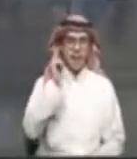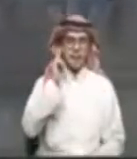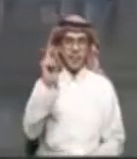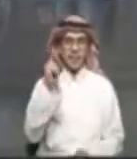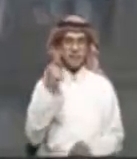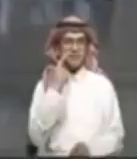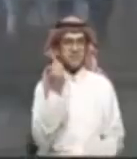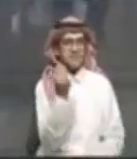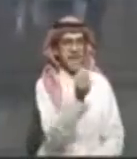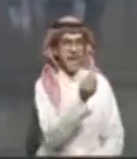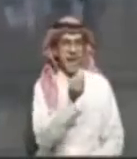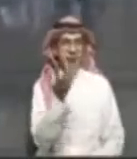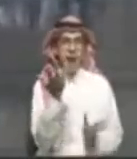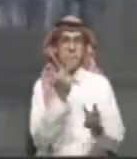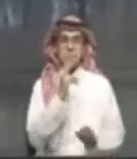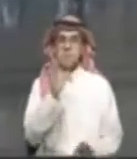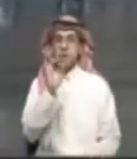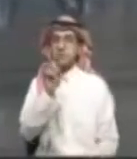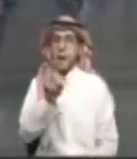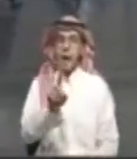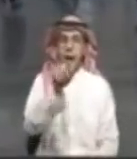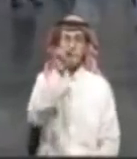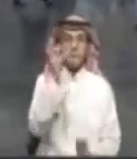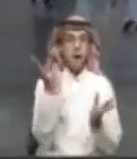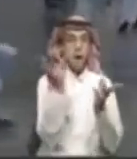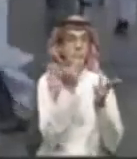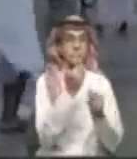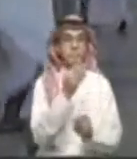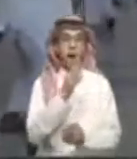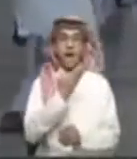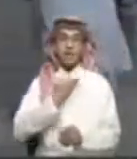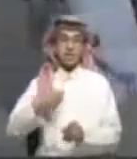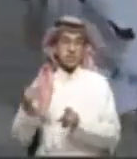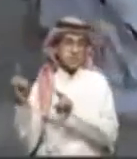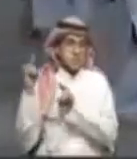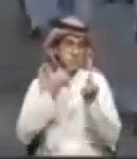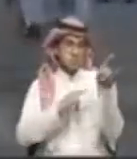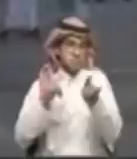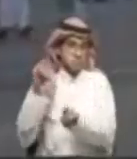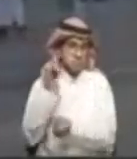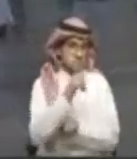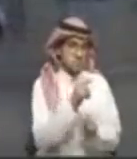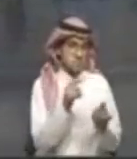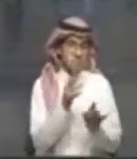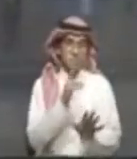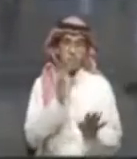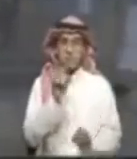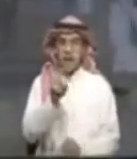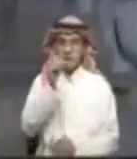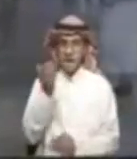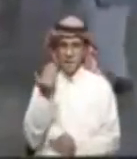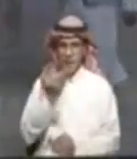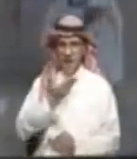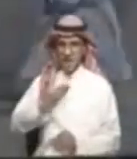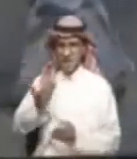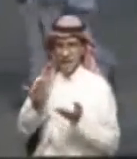المعنية. ويذكر أن نحو 850 ألف حاج قدموا إلى المدينة المنورة خلال موسم ما قبل